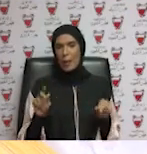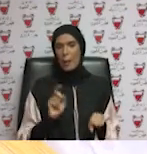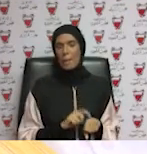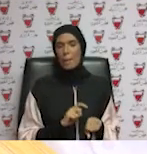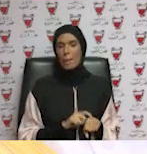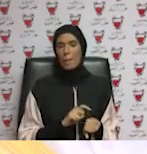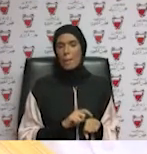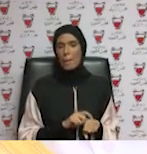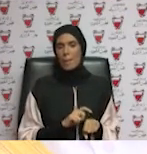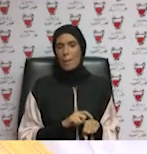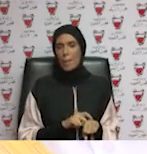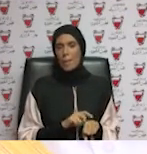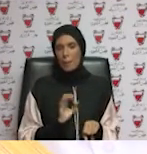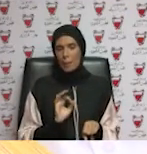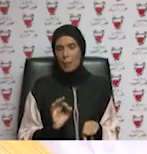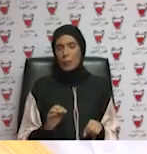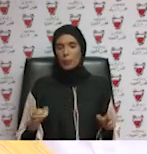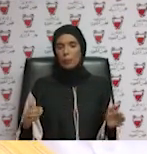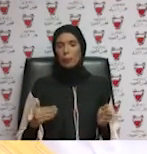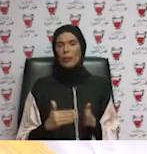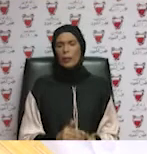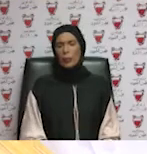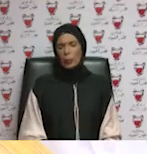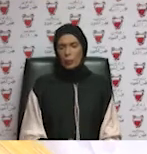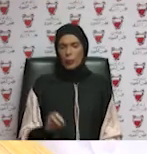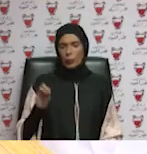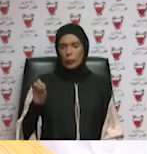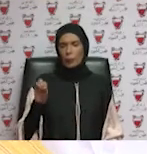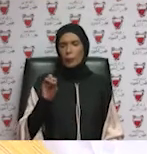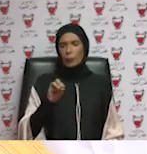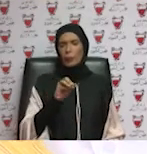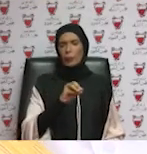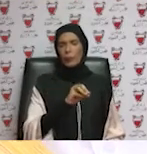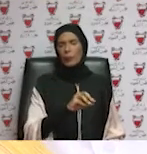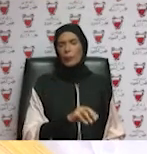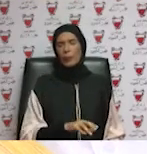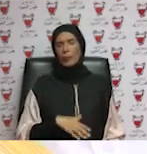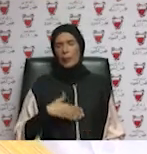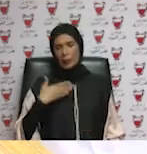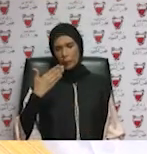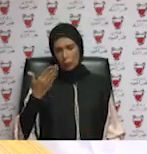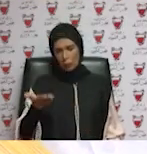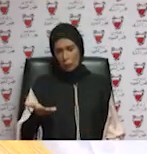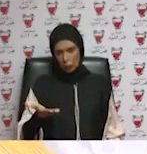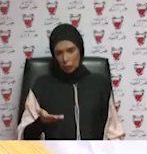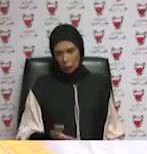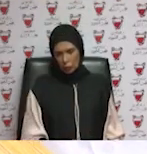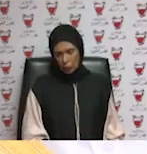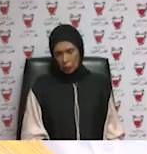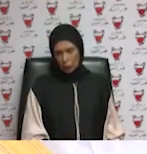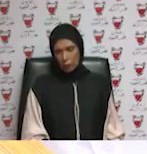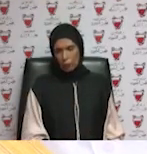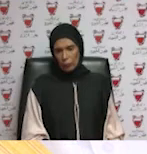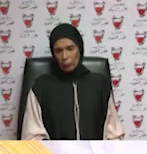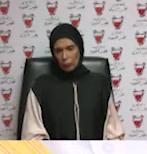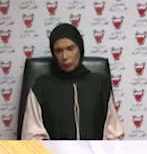أطلب الأخذ الاعتبار في الأخير احنا نعطيكم بملاحظات، وكنت أتمنى من الإخوان الحاضرين لأن ما عندي علم من هو